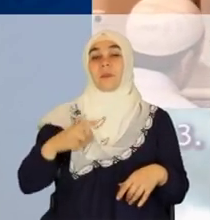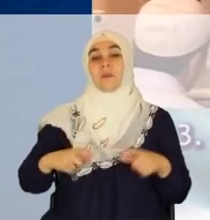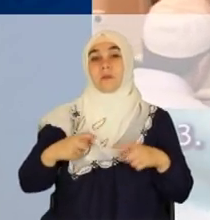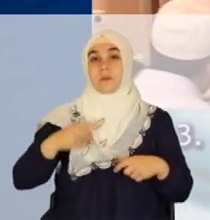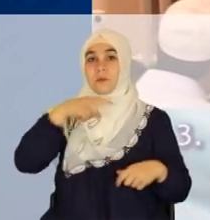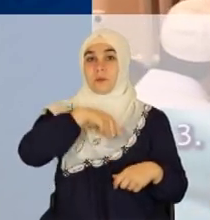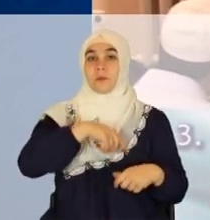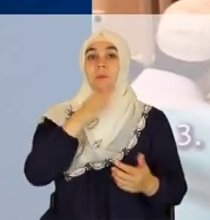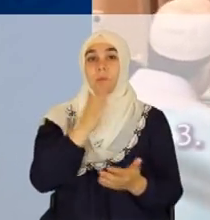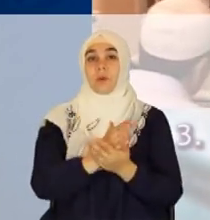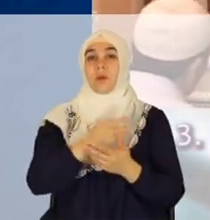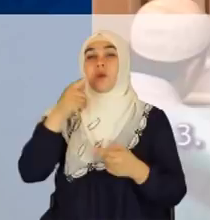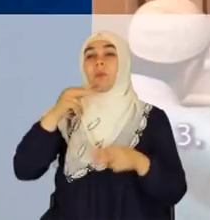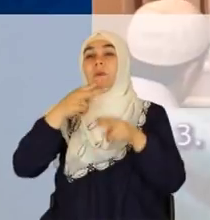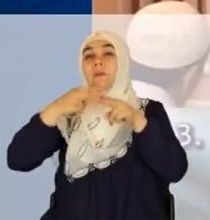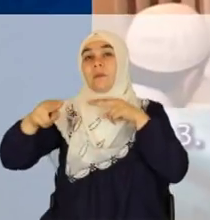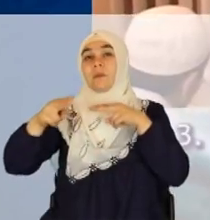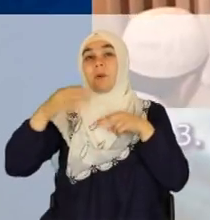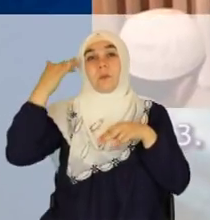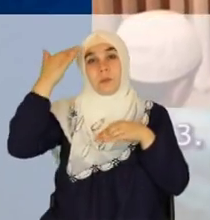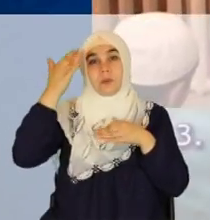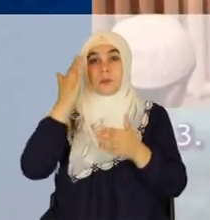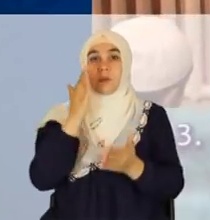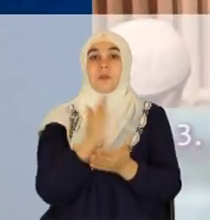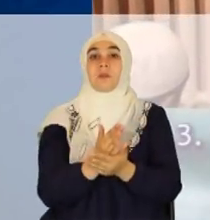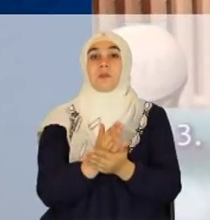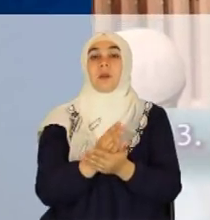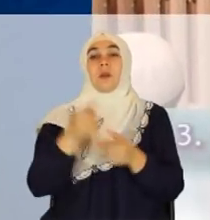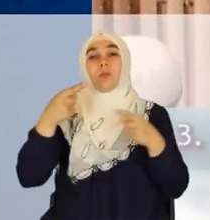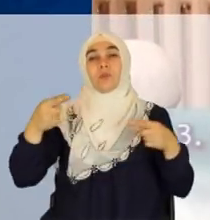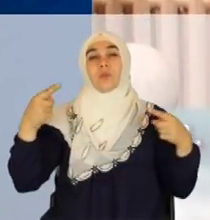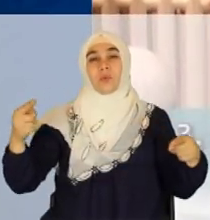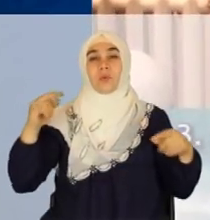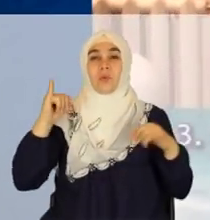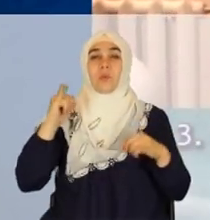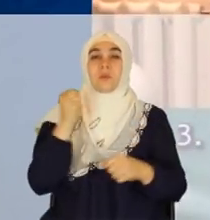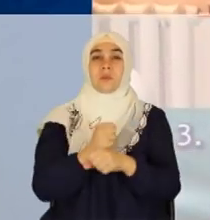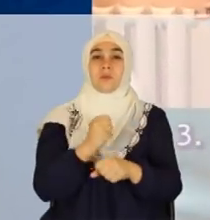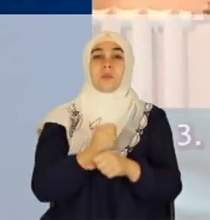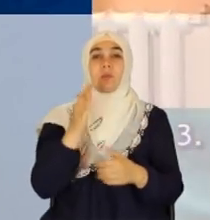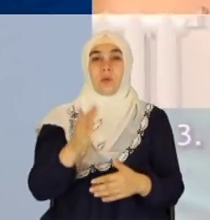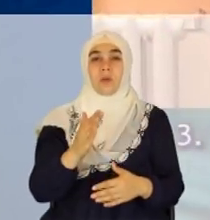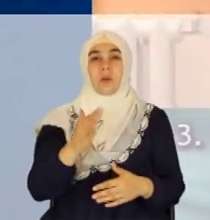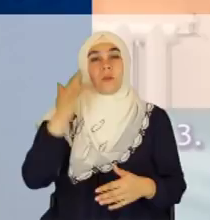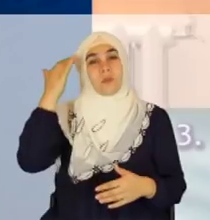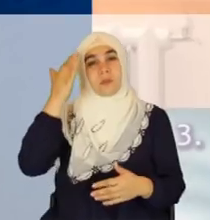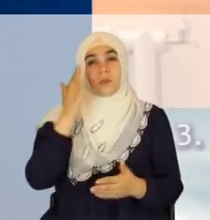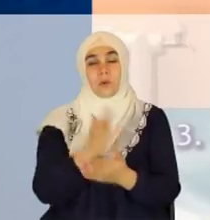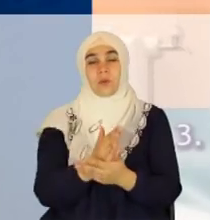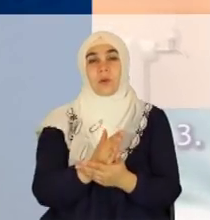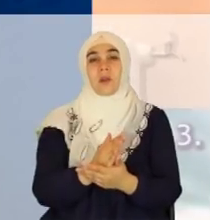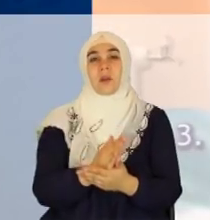bor. Kimlargadir yomon qilish niyati bor. Yana qandaydir boshqa iflosliklar bor, razolatlar bor,